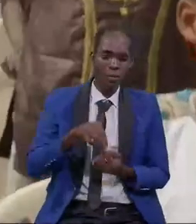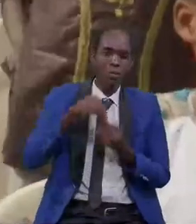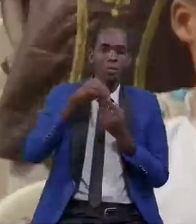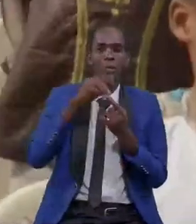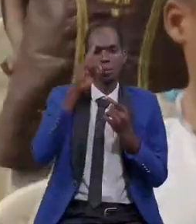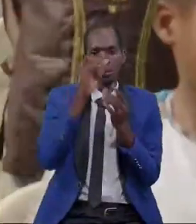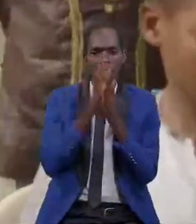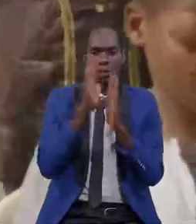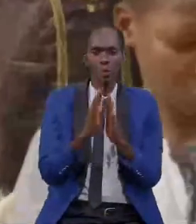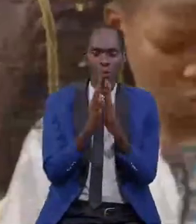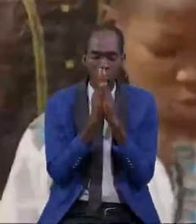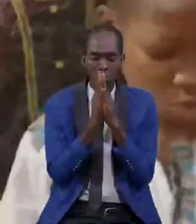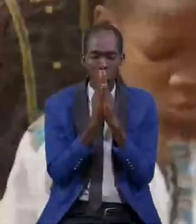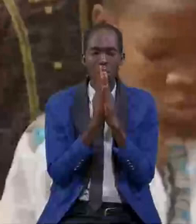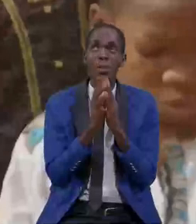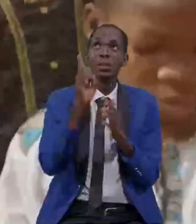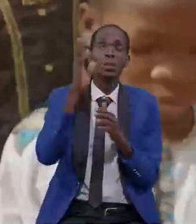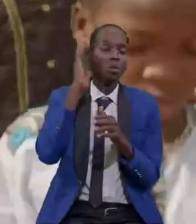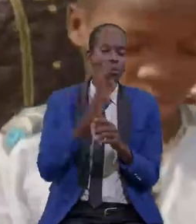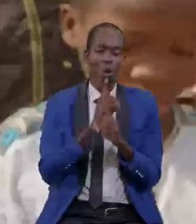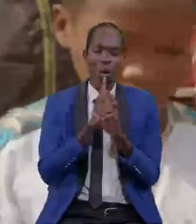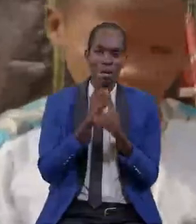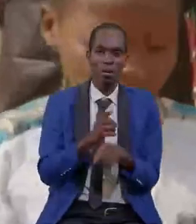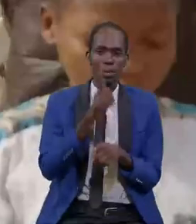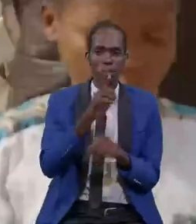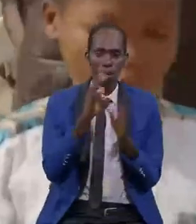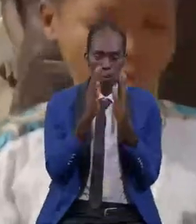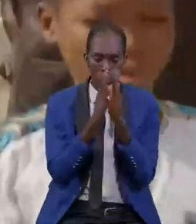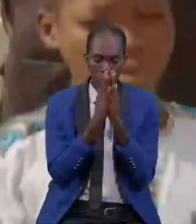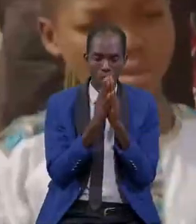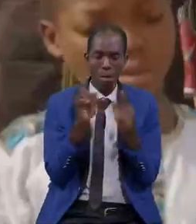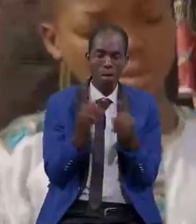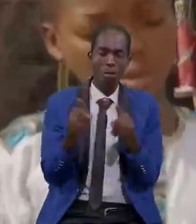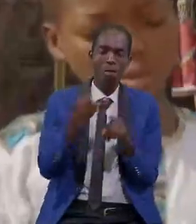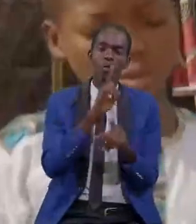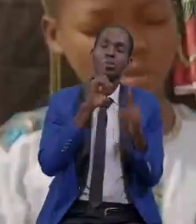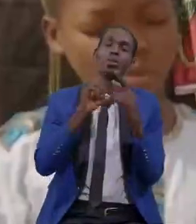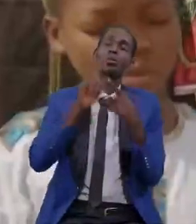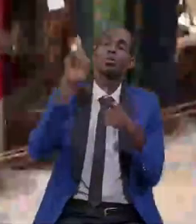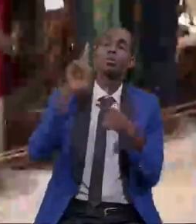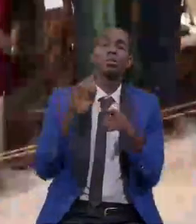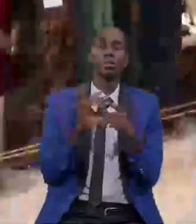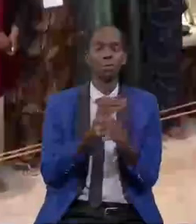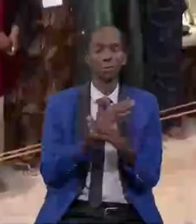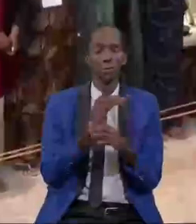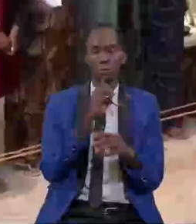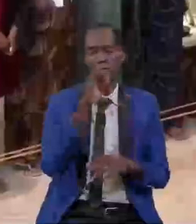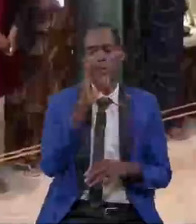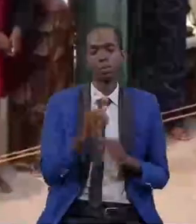particulier. Et il va exaucer ta prière. Invoque-le donc de façon sincère.